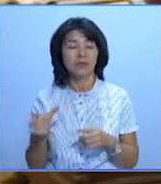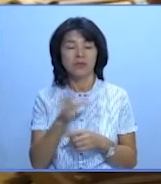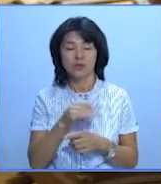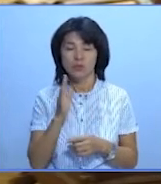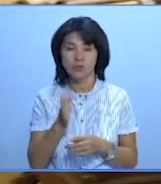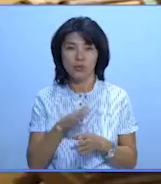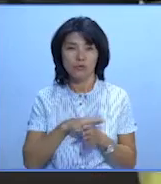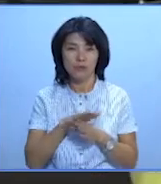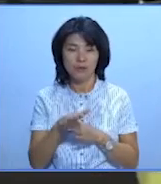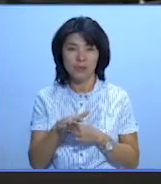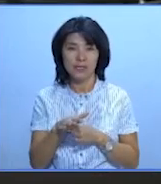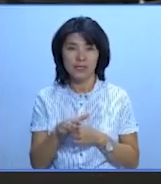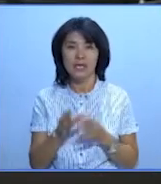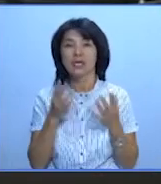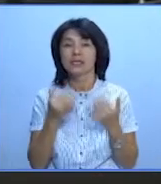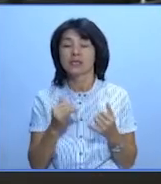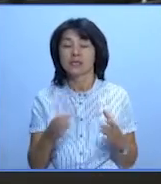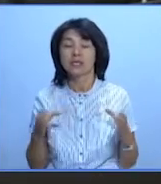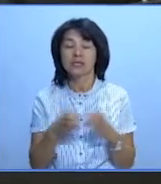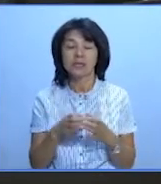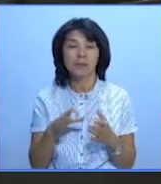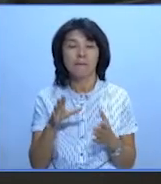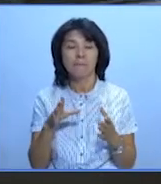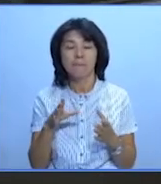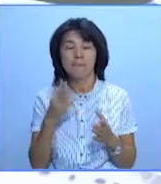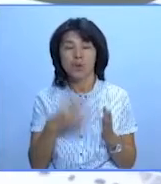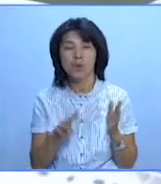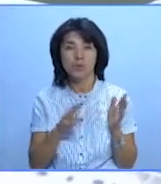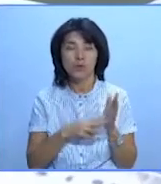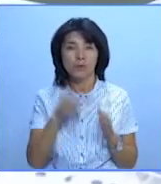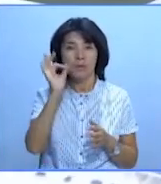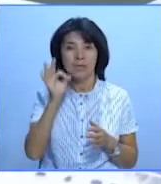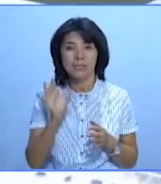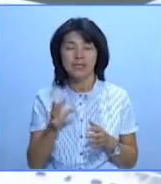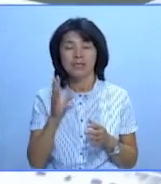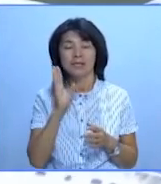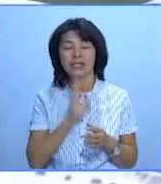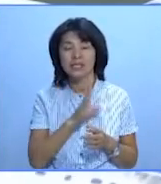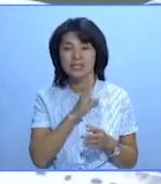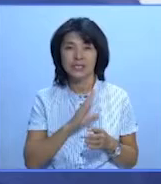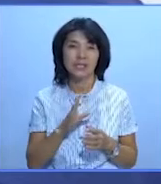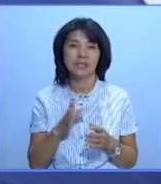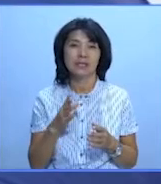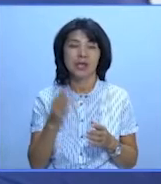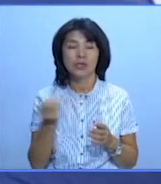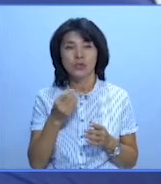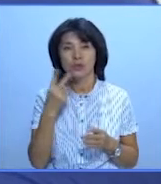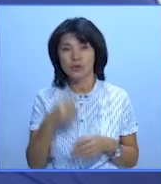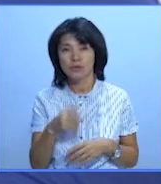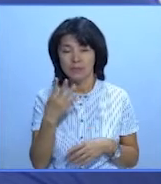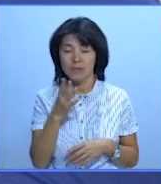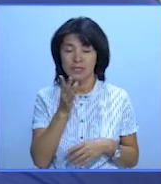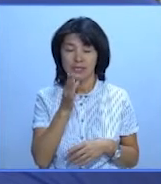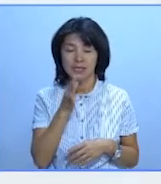орындаймыз. Осы жолы байқауға өтінім бергендердің 45% нәзік жандылар, ал 20% 35 жасқа дейінгі жастар. Айта кету